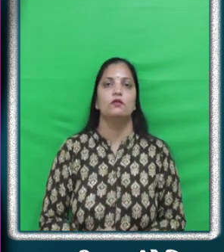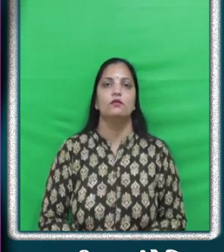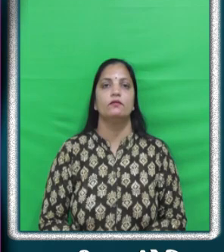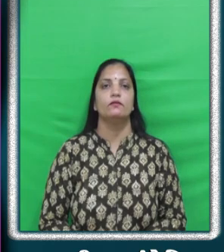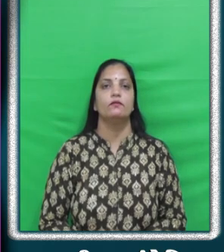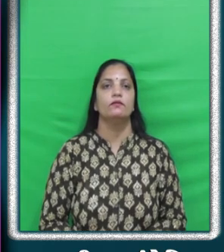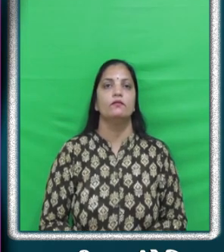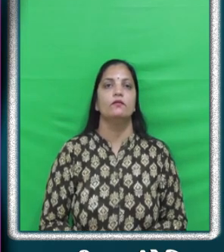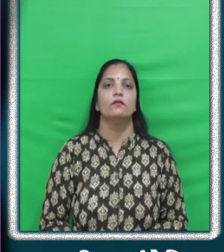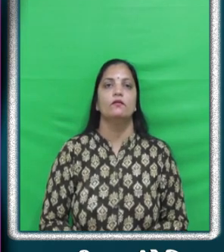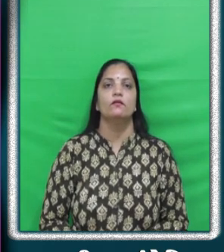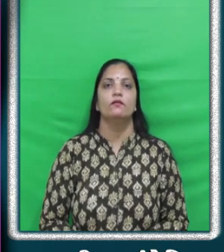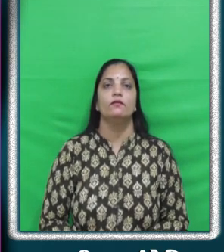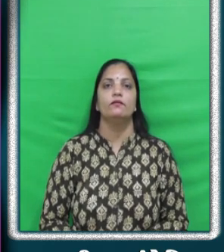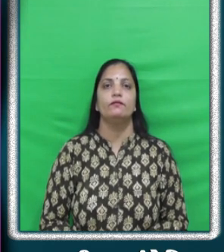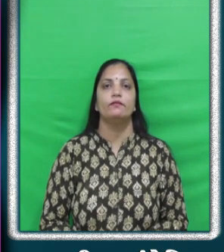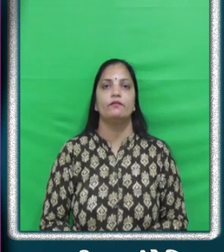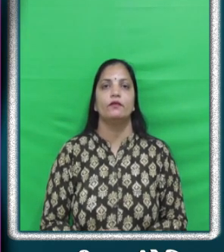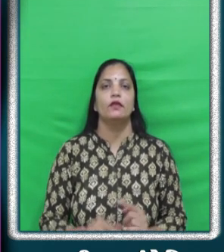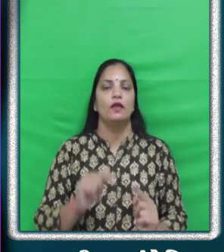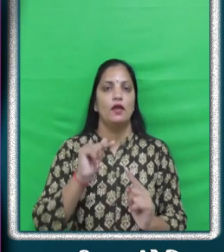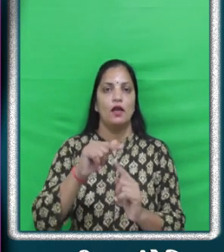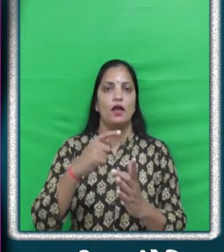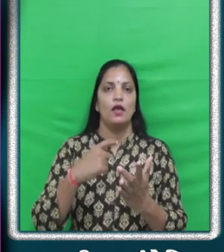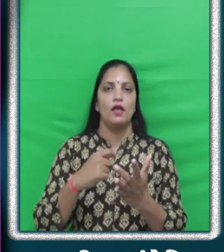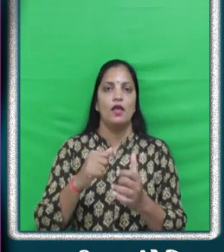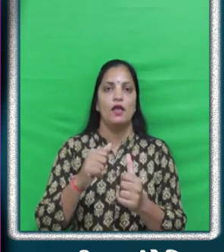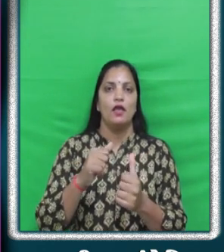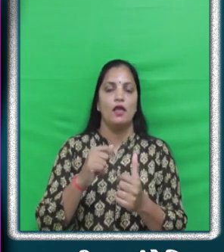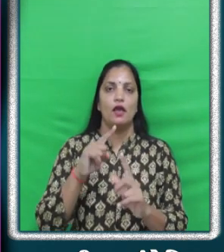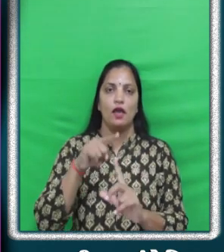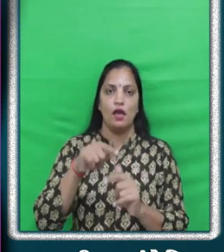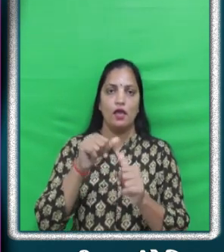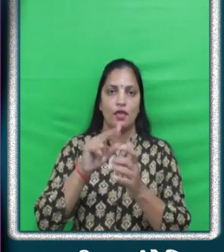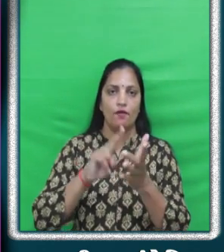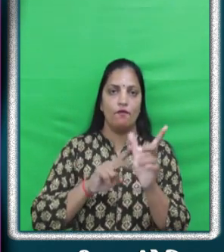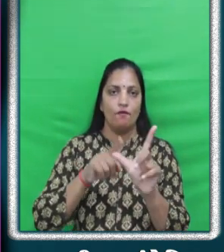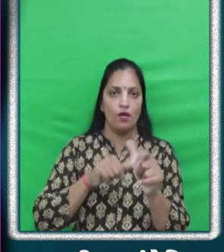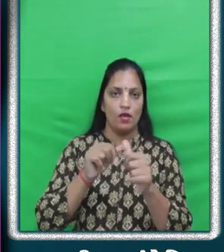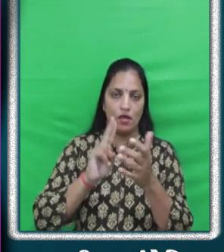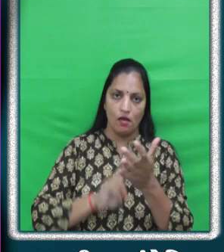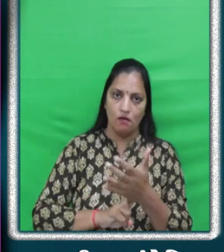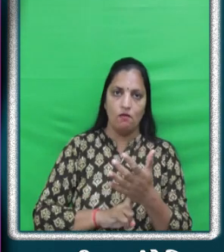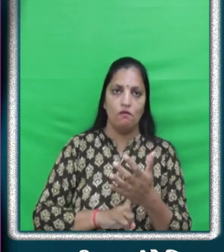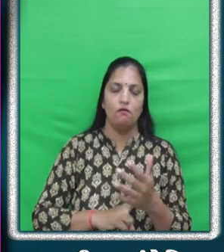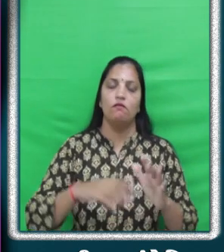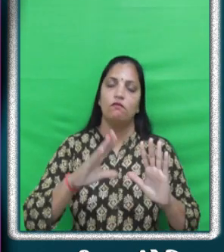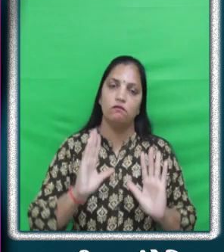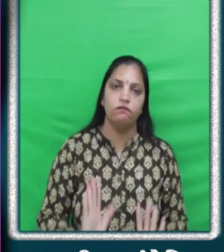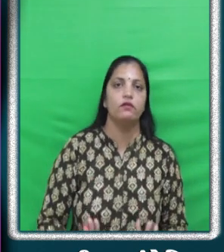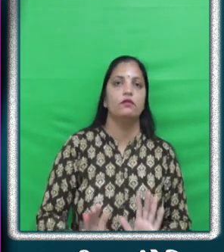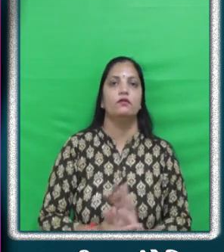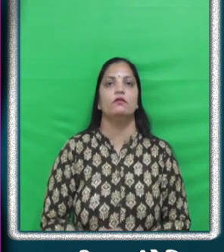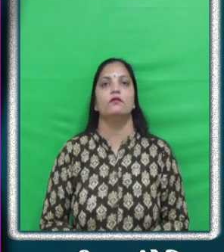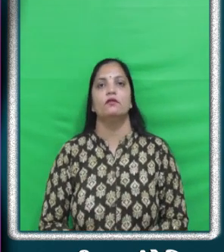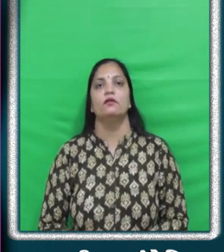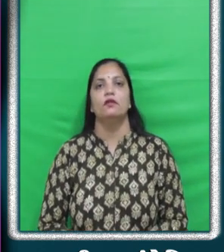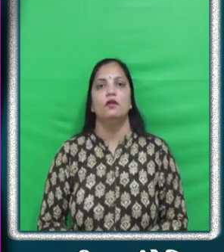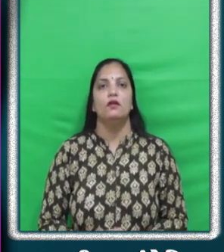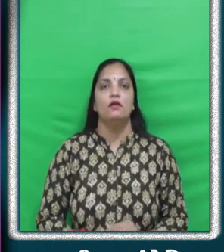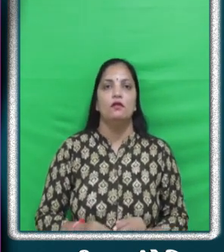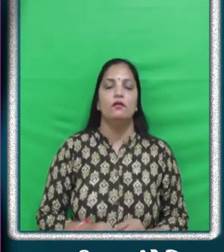ઊંચાઈ ધરાવતી વનસ્પતિ માટે મૂળમાં આયનોનું સંકેન્દ્રીકરણ, મતલબ કે પર્ણની અંદર આયનો છે વધી